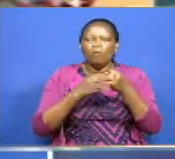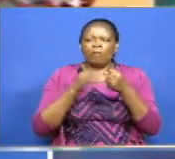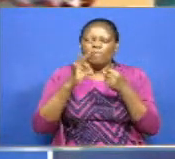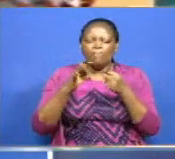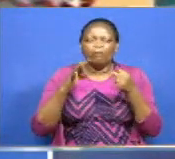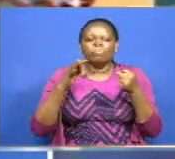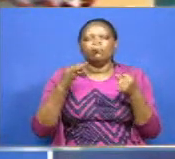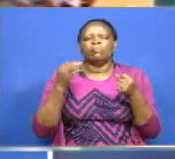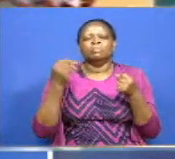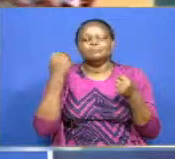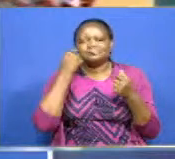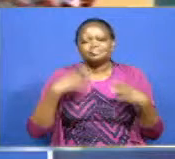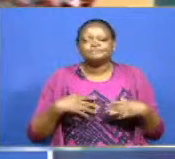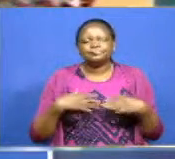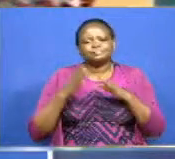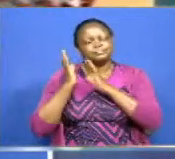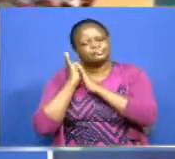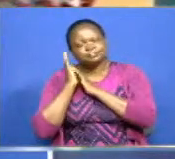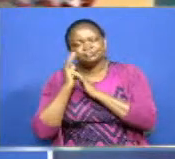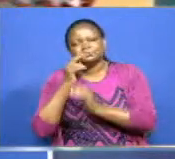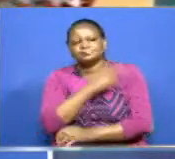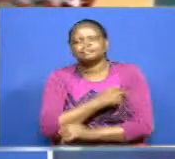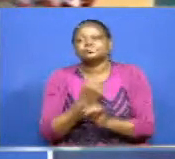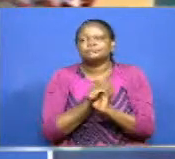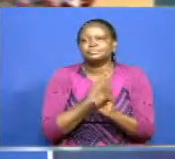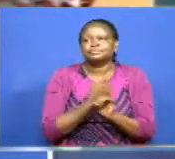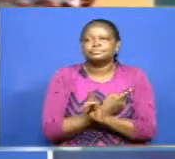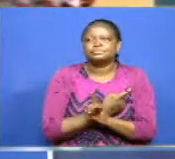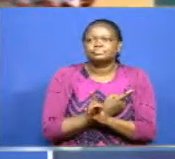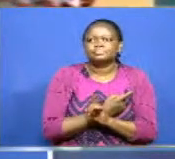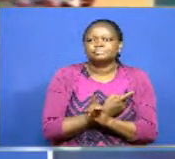wamelazwa katika hospitali tofauti, 29 kati yao